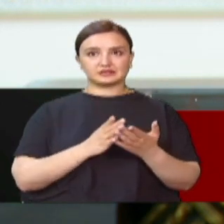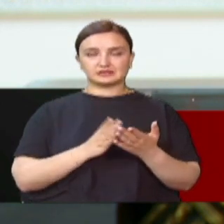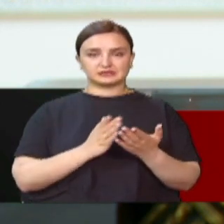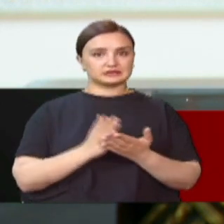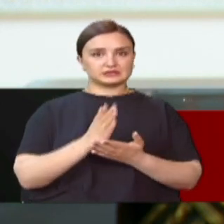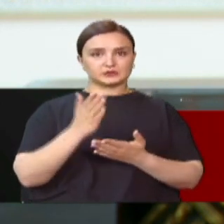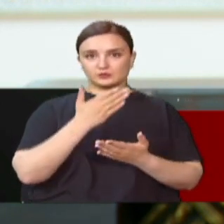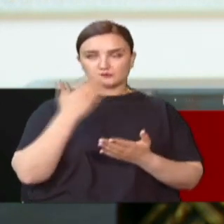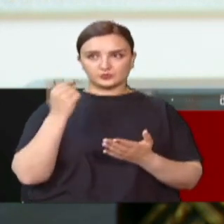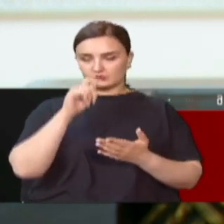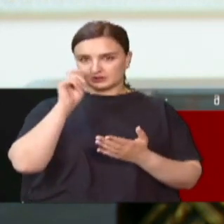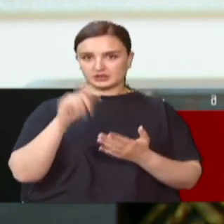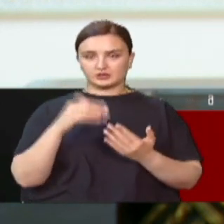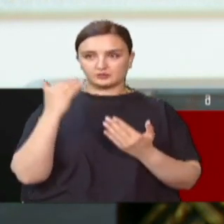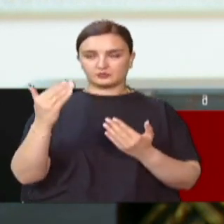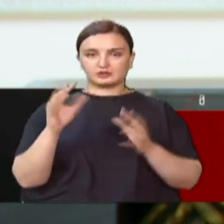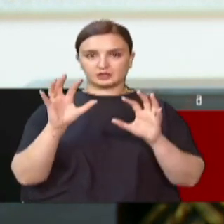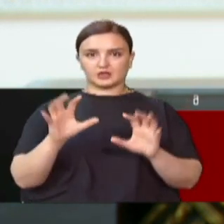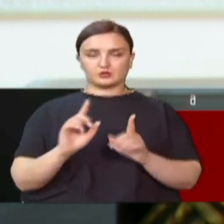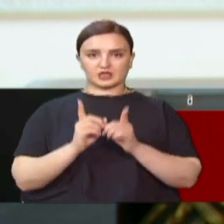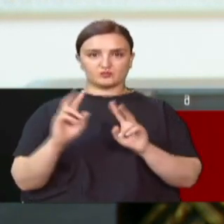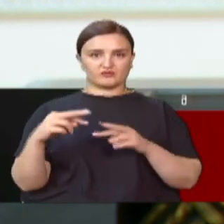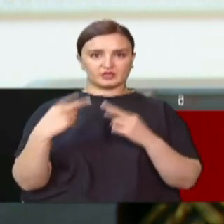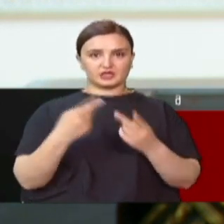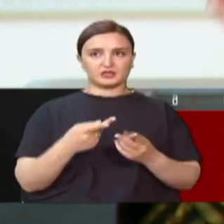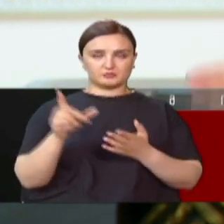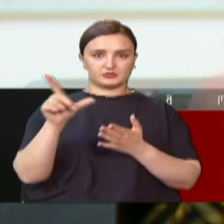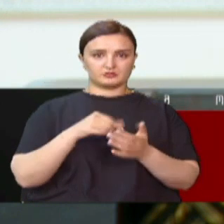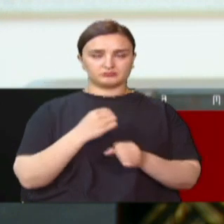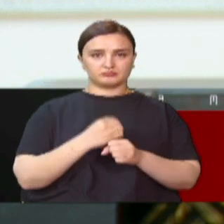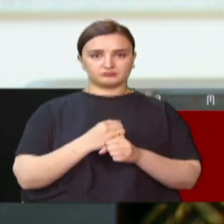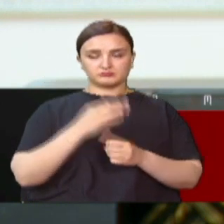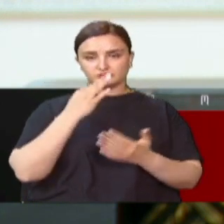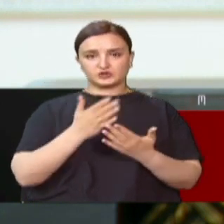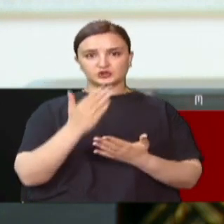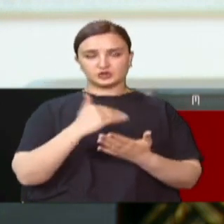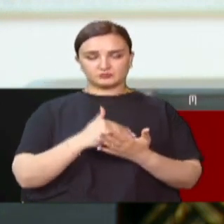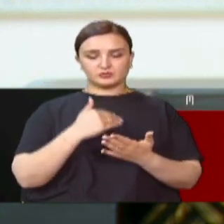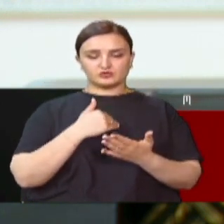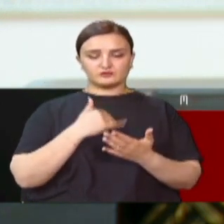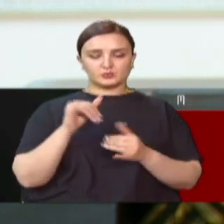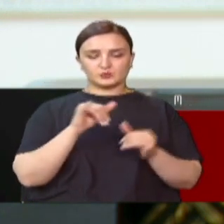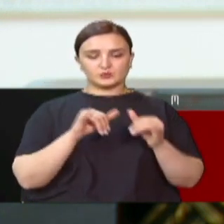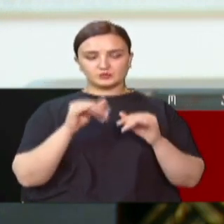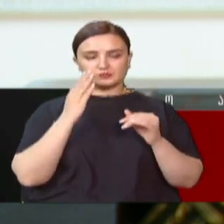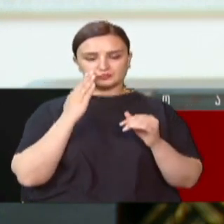გადმოგვეთარგმნა უკრაინული კანონი და შემდეგ მოგვერგო